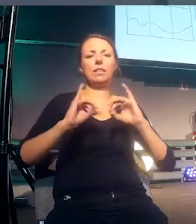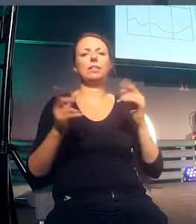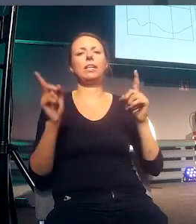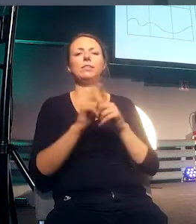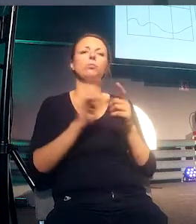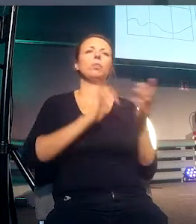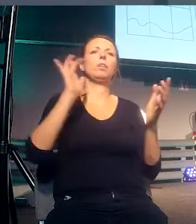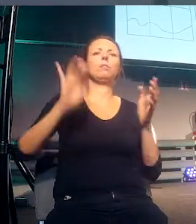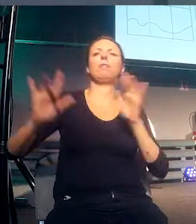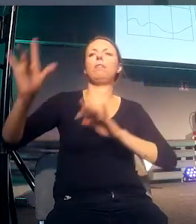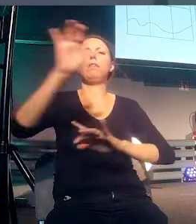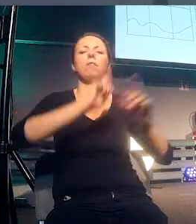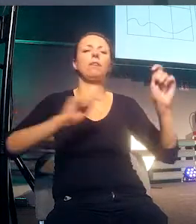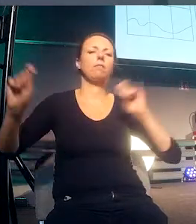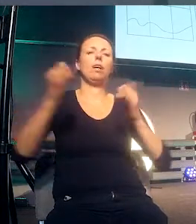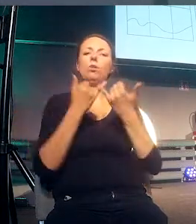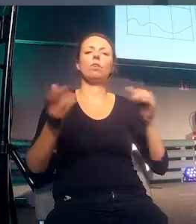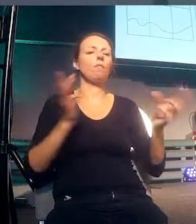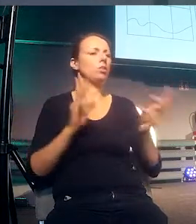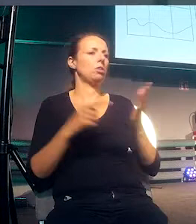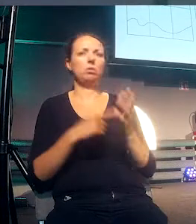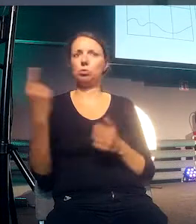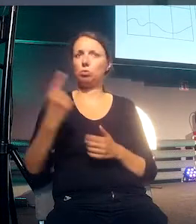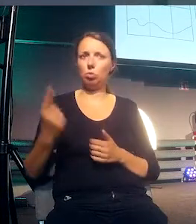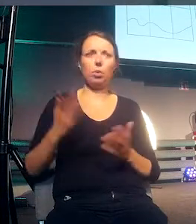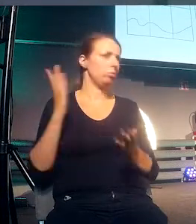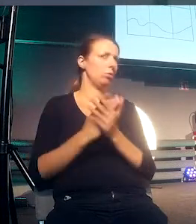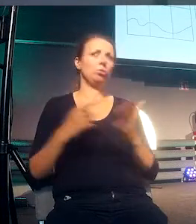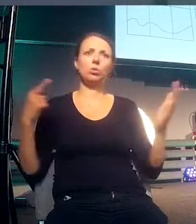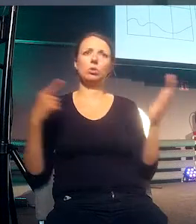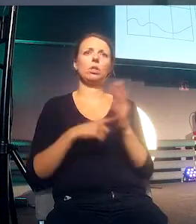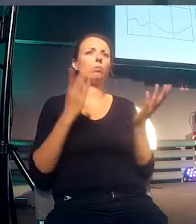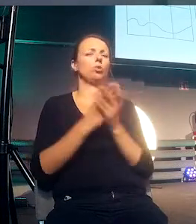delegowani przez naszą firmę. Jest super, rozklejamy karteczki wszędzie